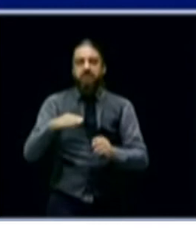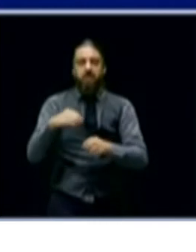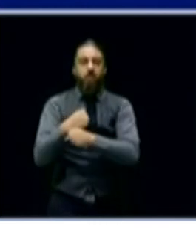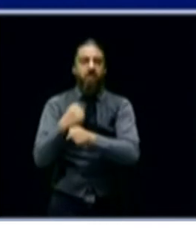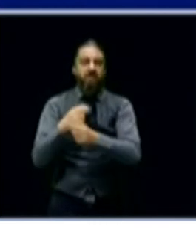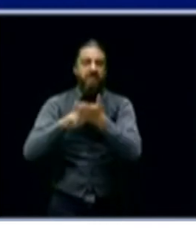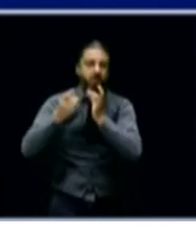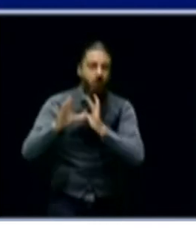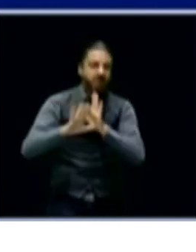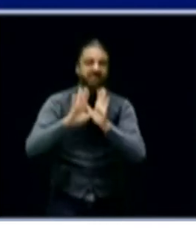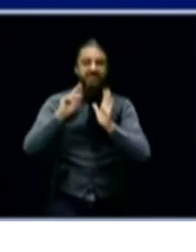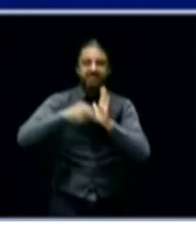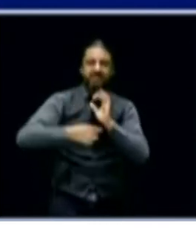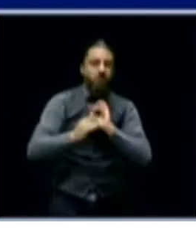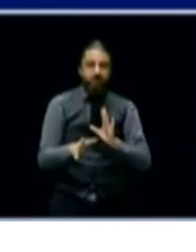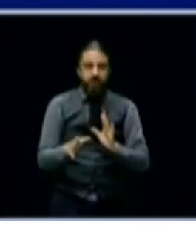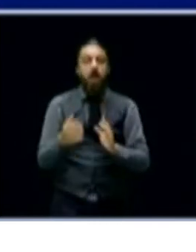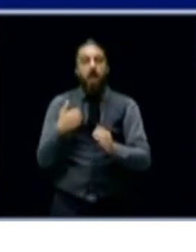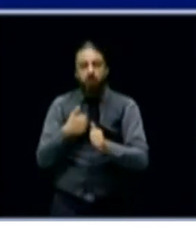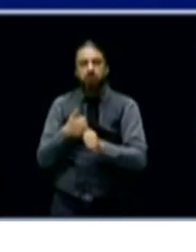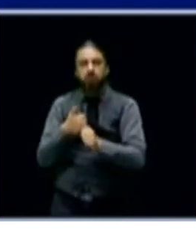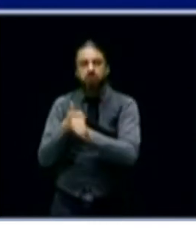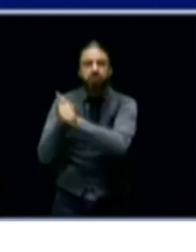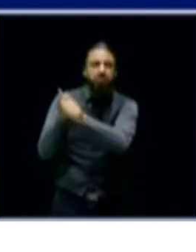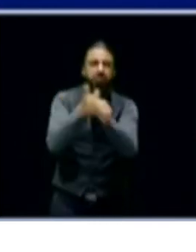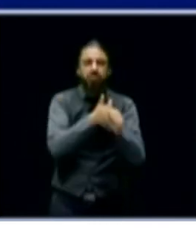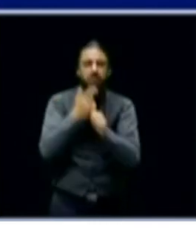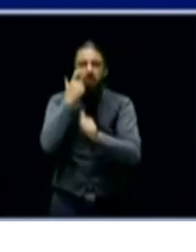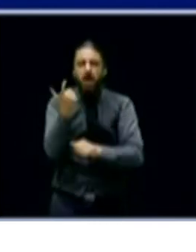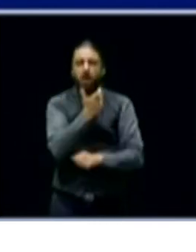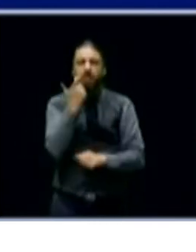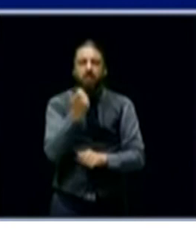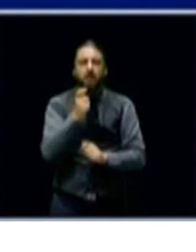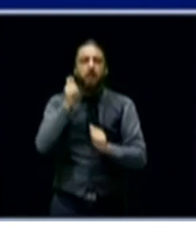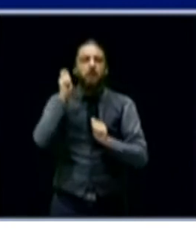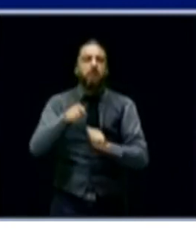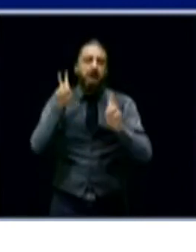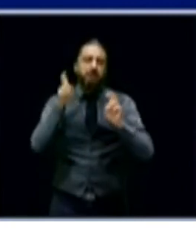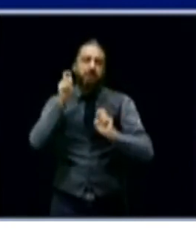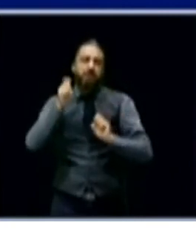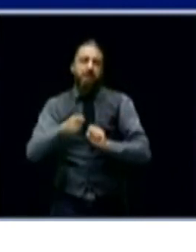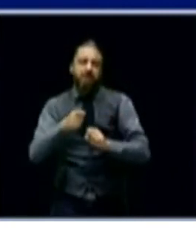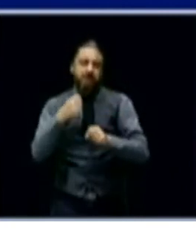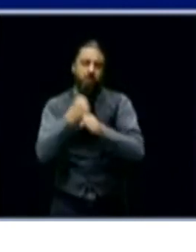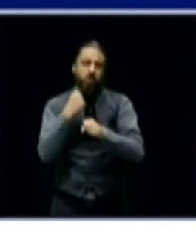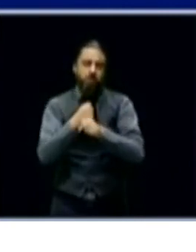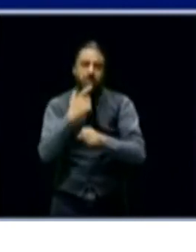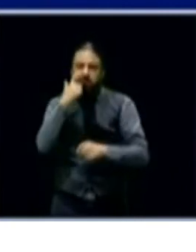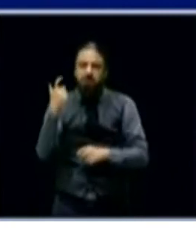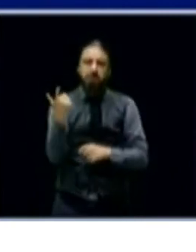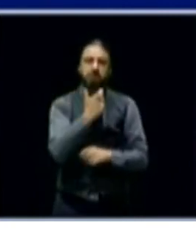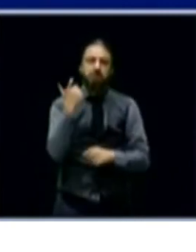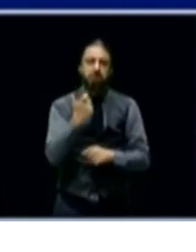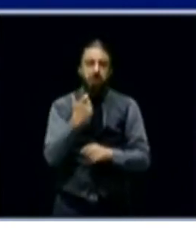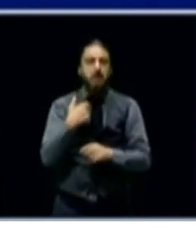εργασίας. Κυνηγάμε πάρα πολύ την αντιμετώπιση της μαύρης και της υποδηλωμένης εργασίας και πιστεύω ότι έχουμε